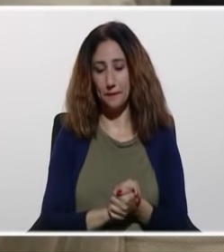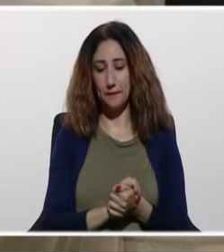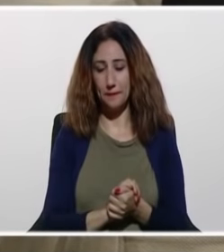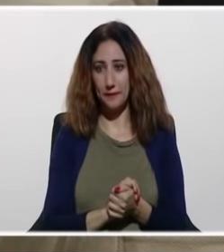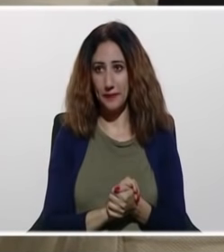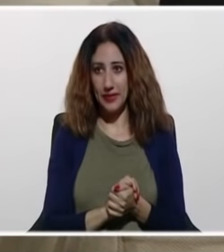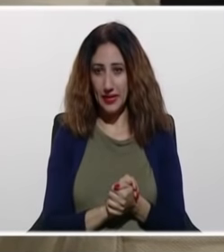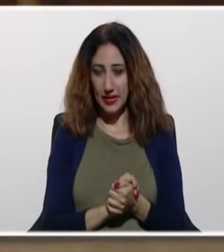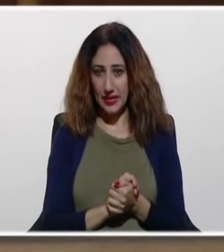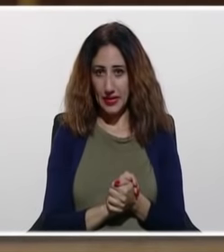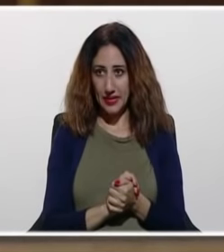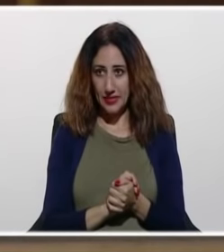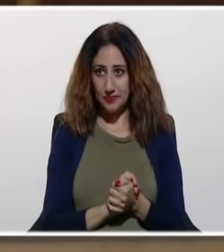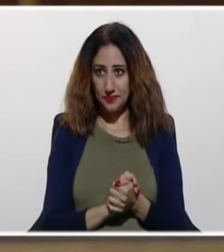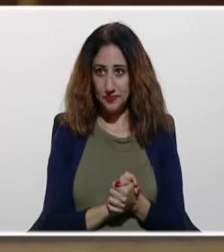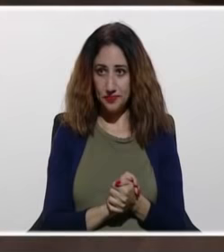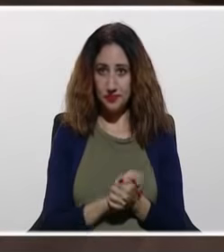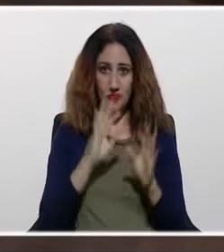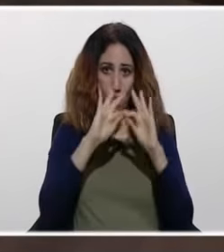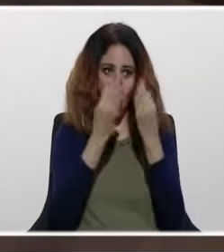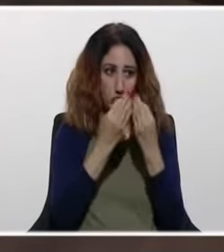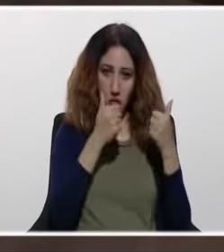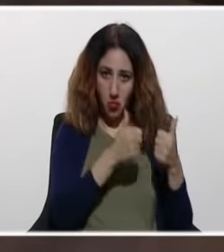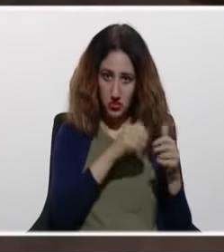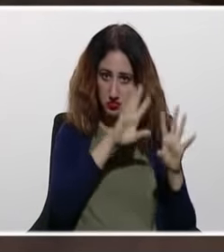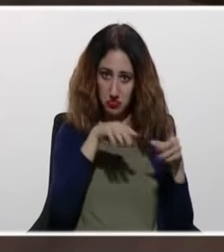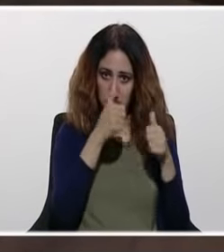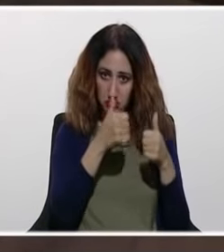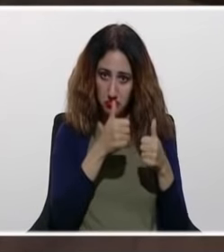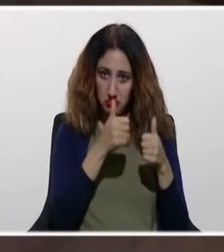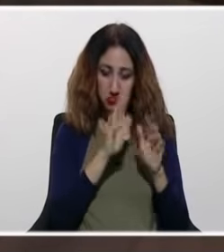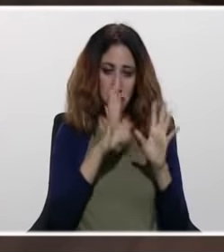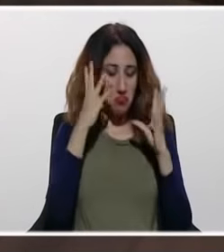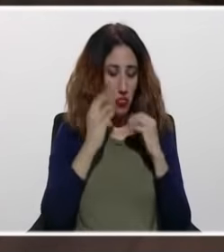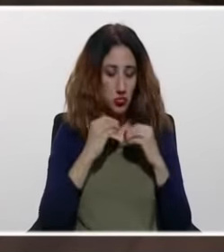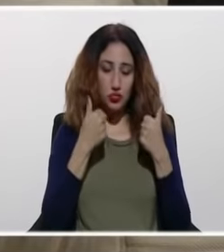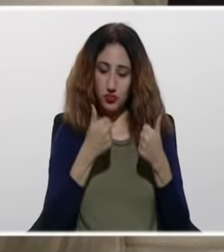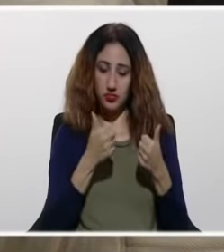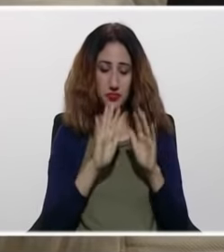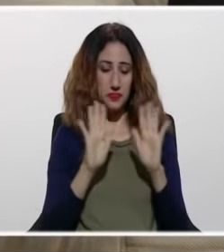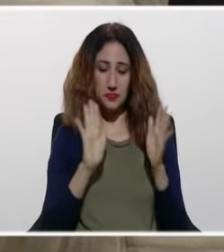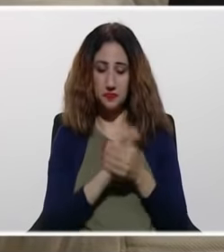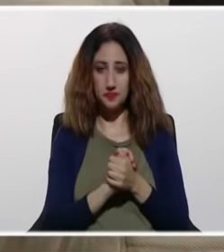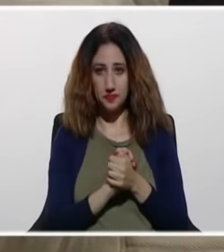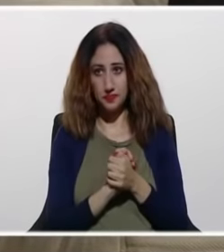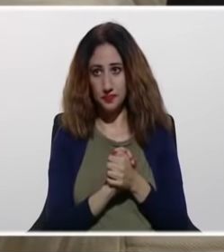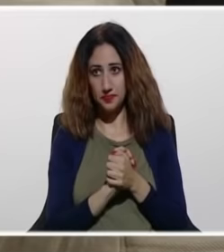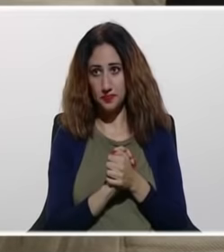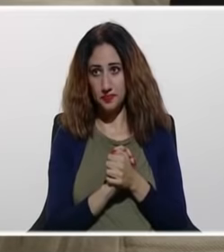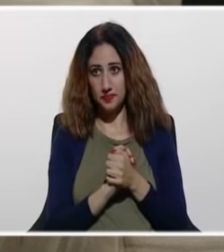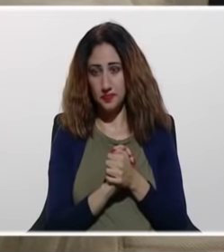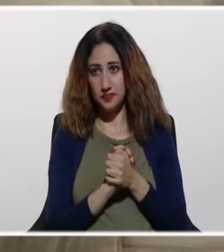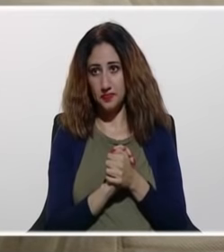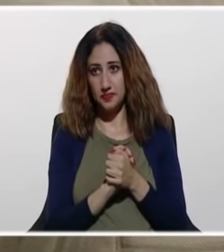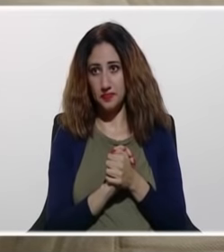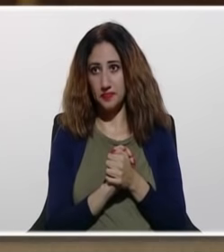بتكون في تحديات. ما أثرش عليك عائليا ده؟ لا خالص، على استقرارك العائلي يعني؟ لا خالص، كل